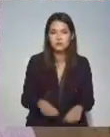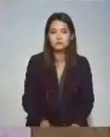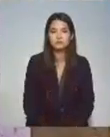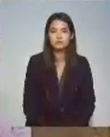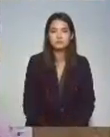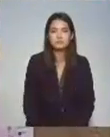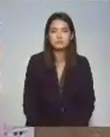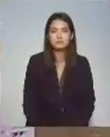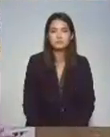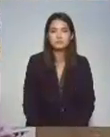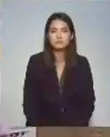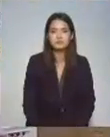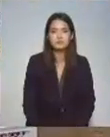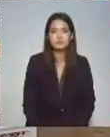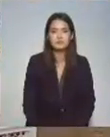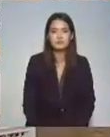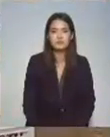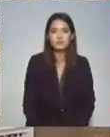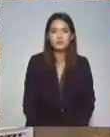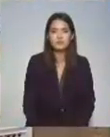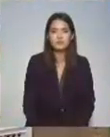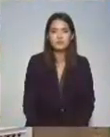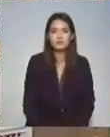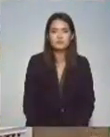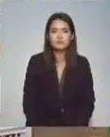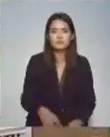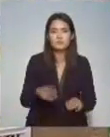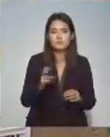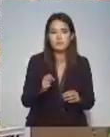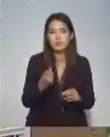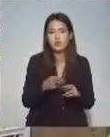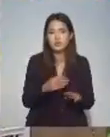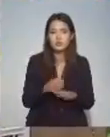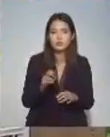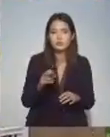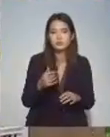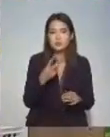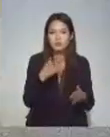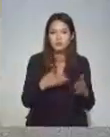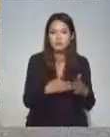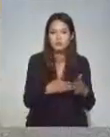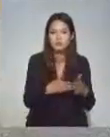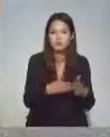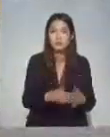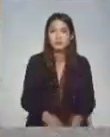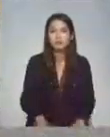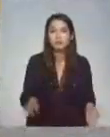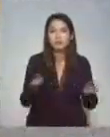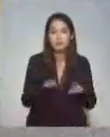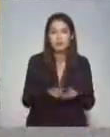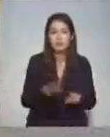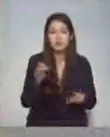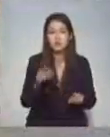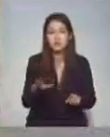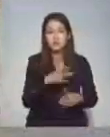А сколько примерно процентов в соотношении? Ну, 50% точно. О том, что люди уже